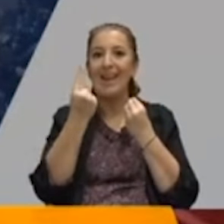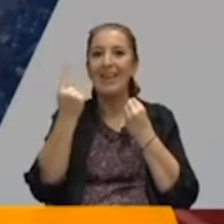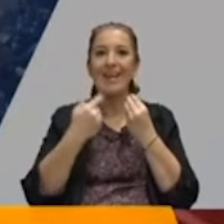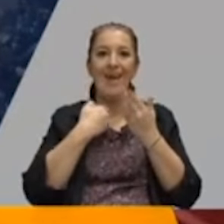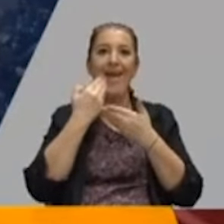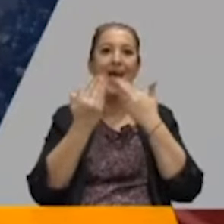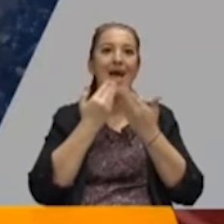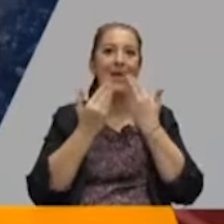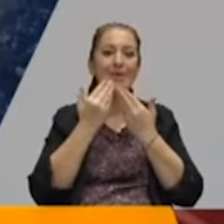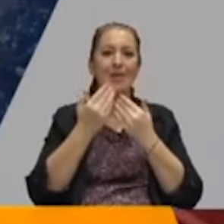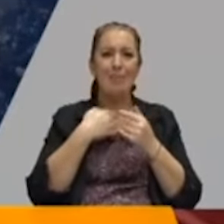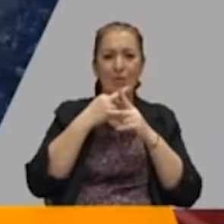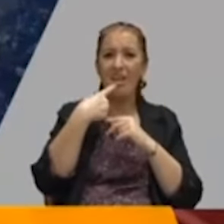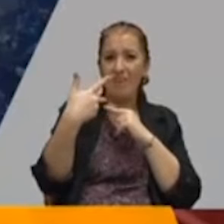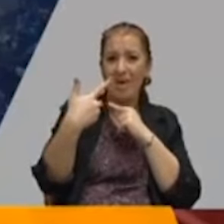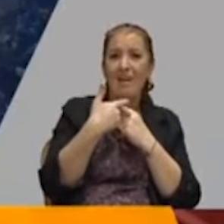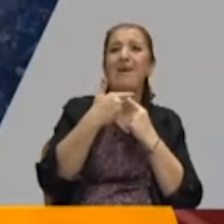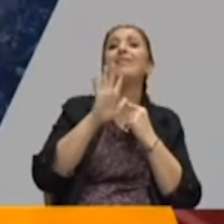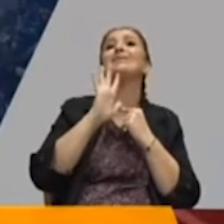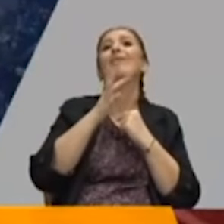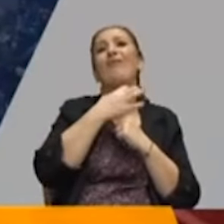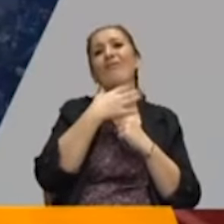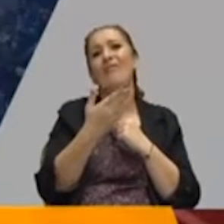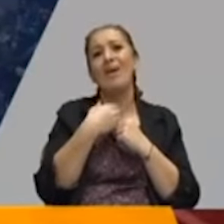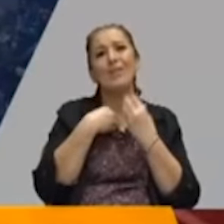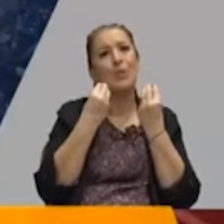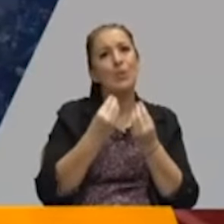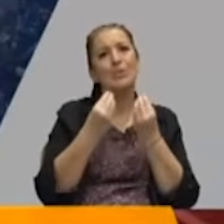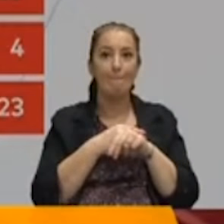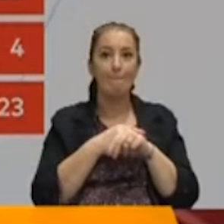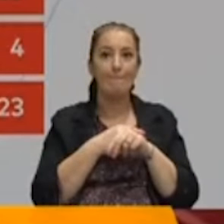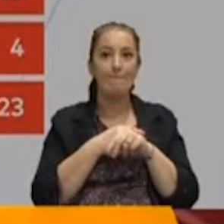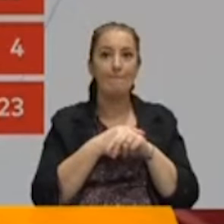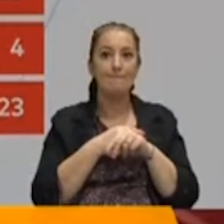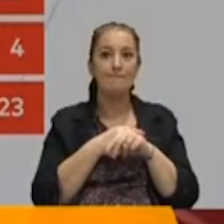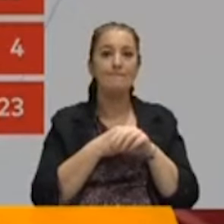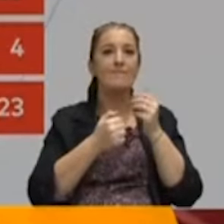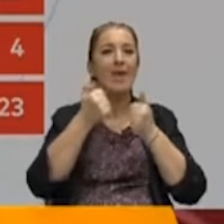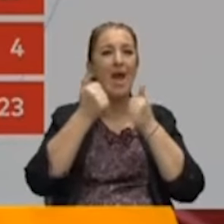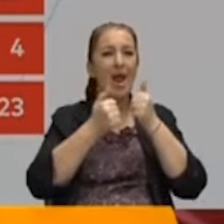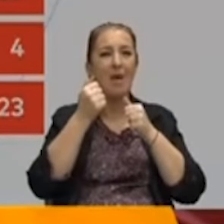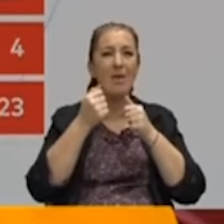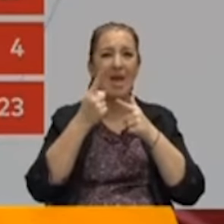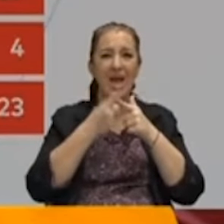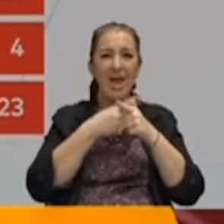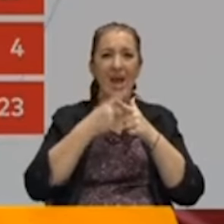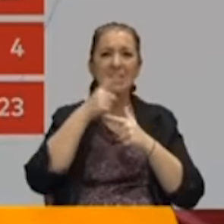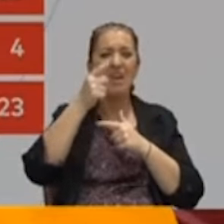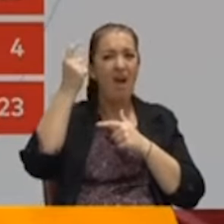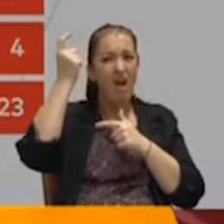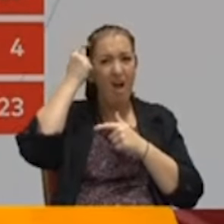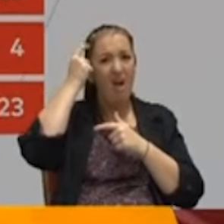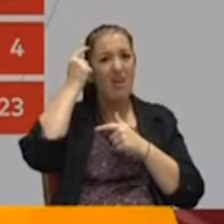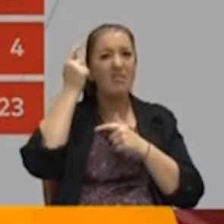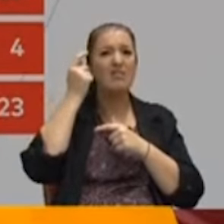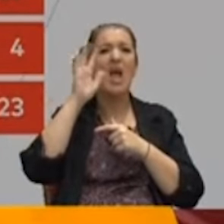ya. Konuşunca beni bölüyorsun. Gerek yok, gerek yok. Tane tane anlatıyorum. Lütfen dinleyin. Araç kiralama 50 sene çıkmaz sizin zihninizden. 50